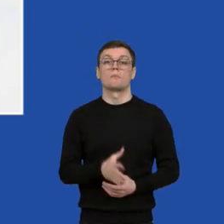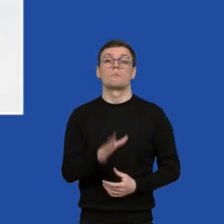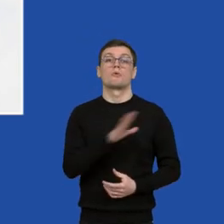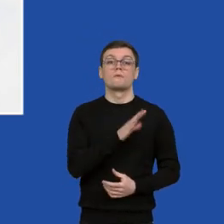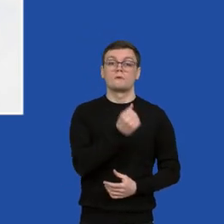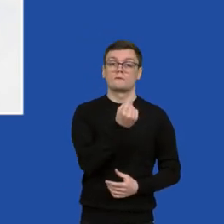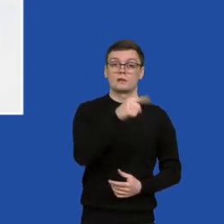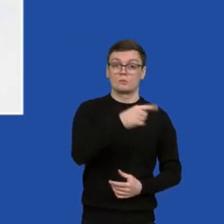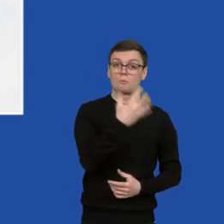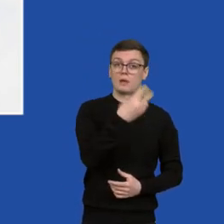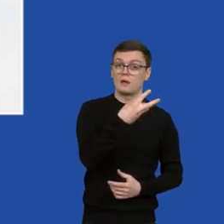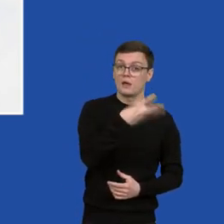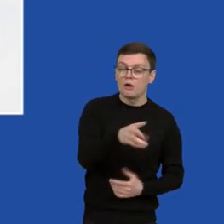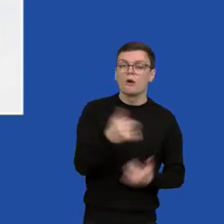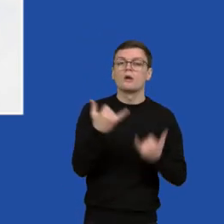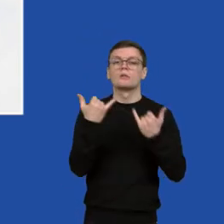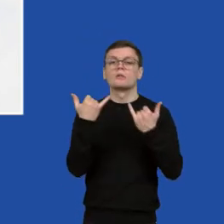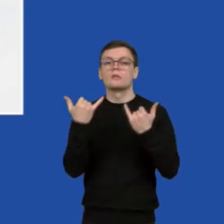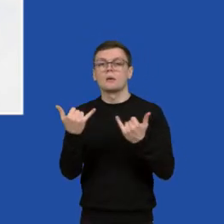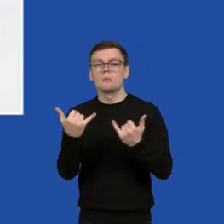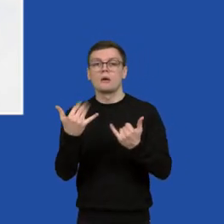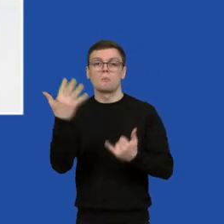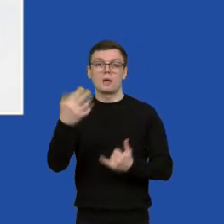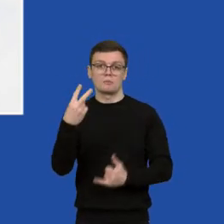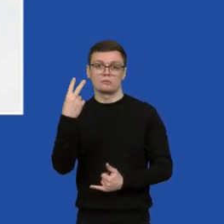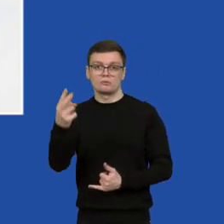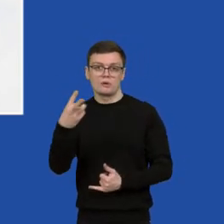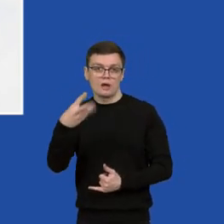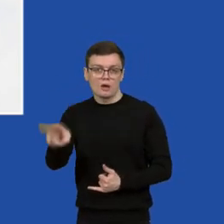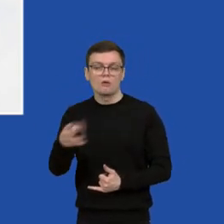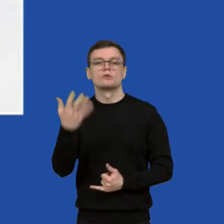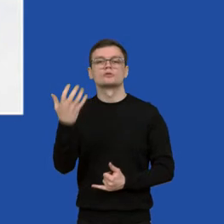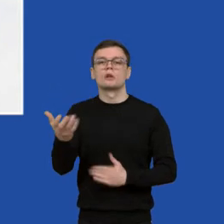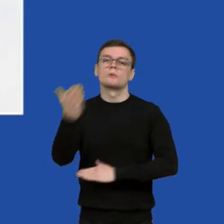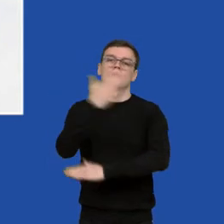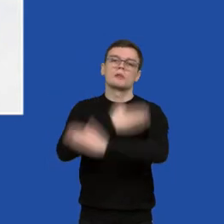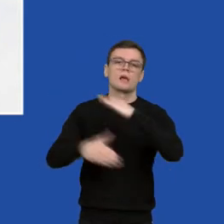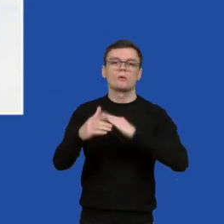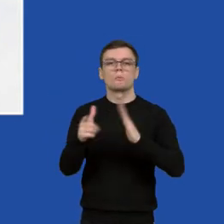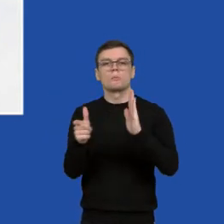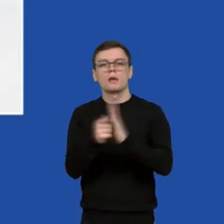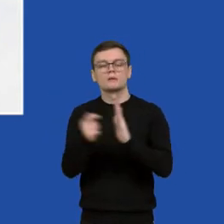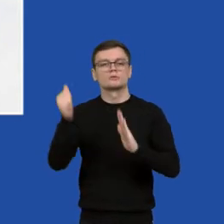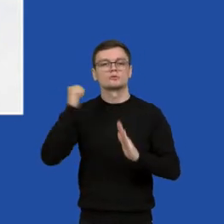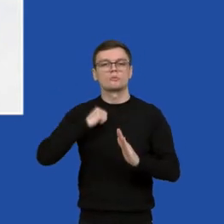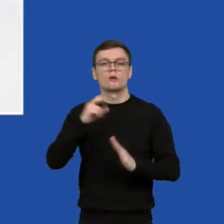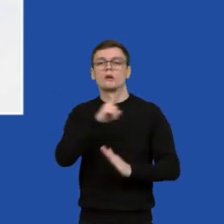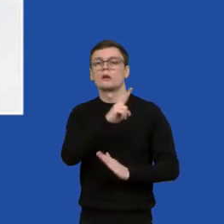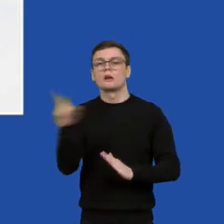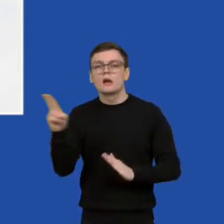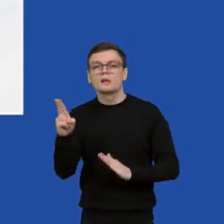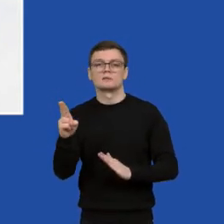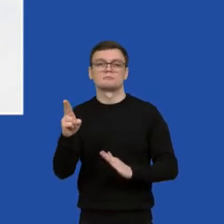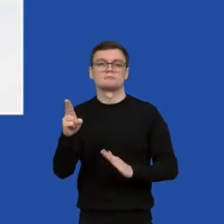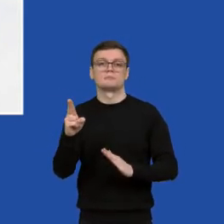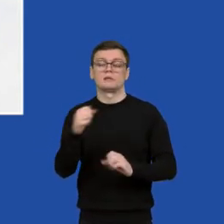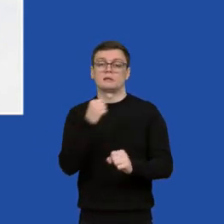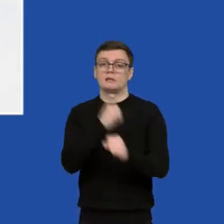11,5 eurų iki beveik 52 eurų, šalpos neįgalumo pensija asmenim visiškai netekusiam